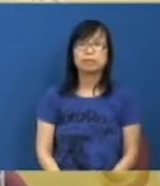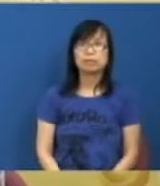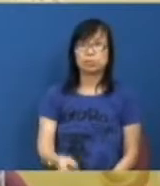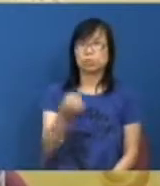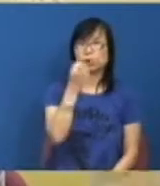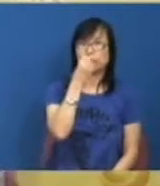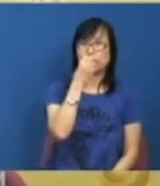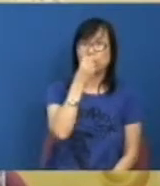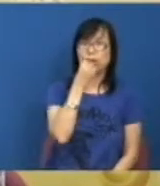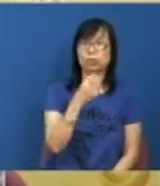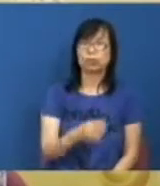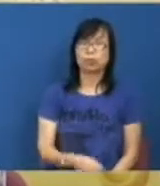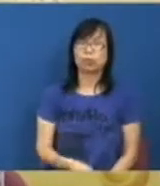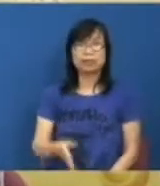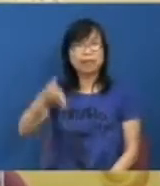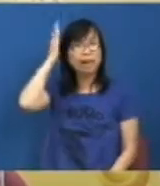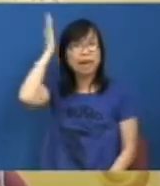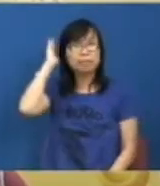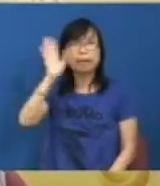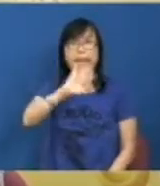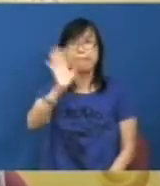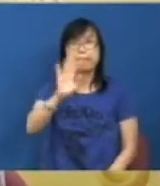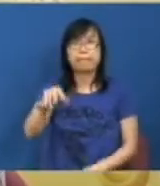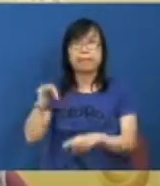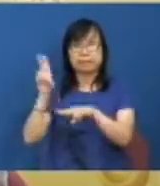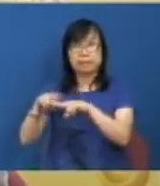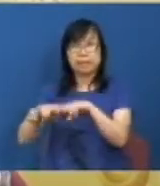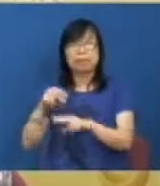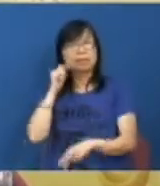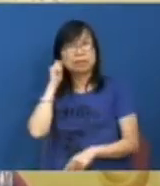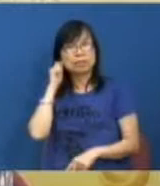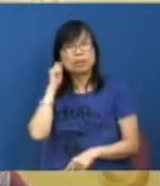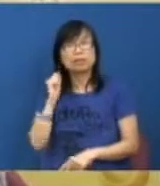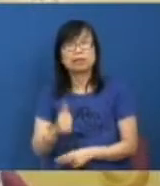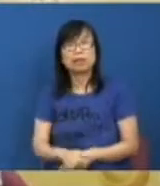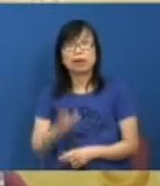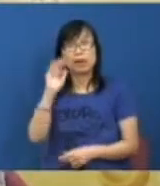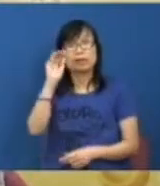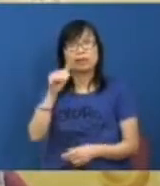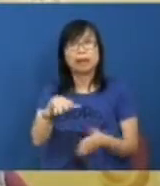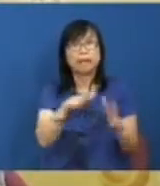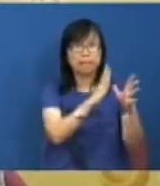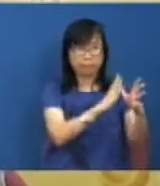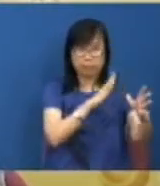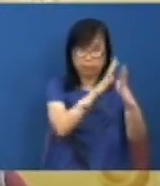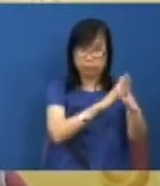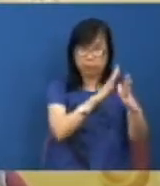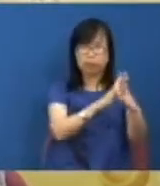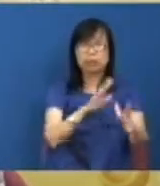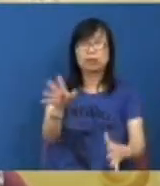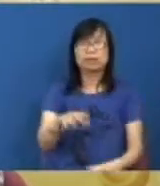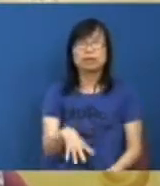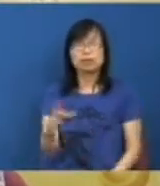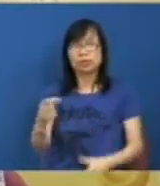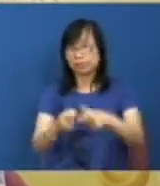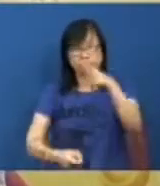香港人個太即男士啦，佢太太唔係內地人嘅，咁佢哋就可以排另外一條隊，咁似乎就唔係